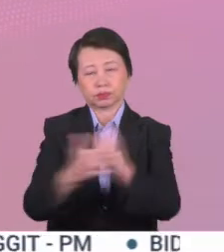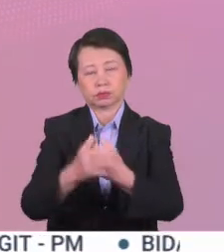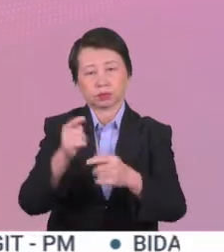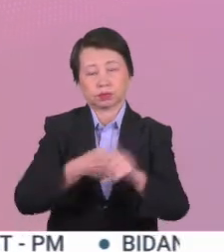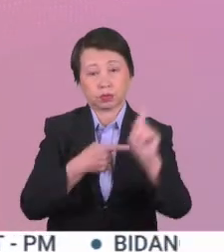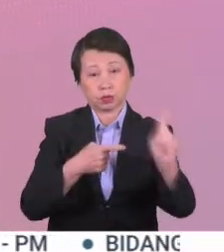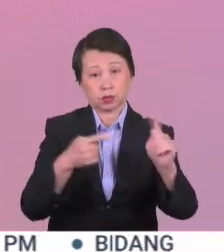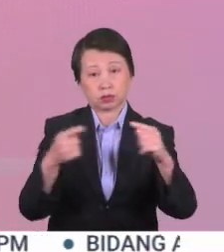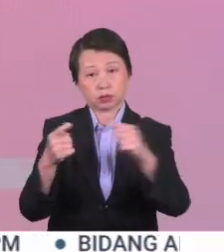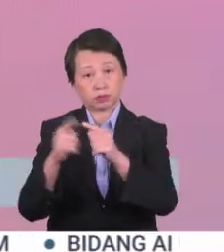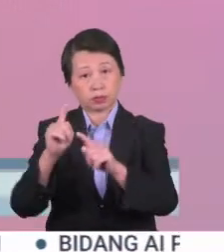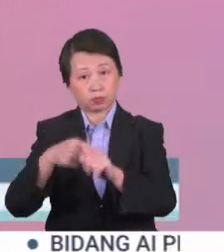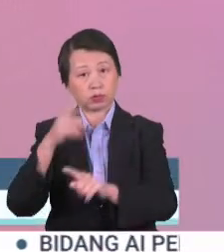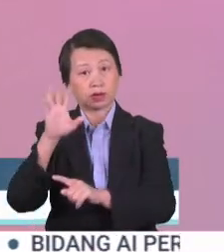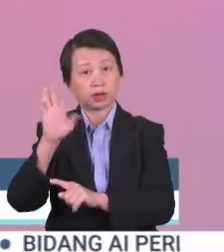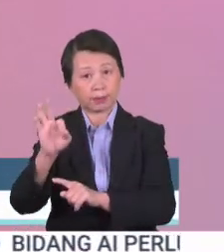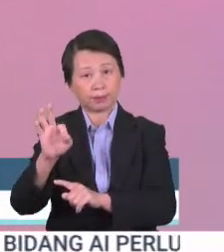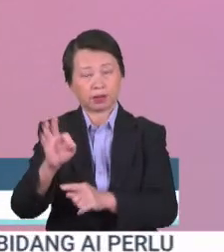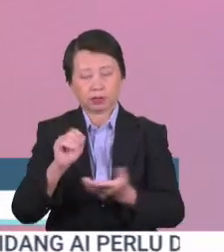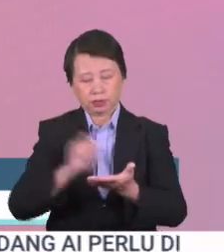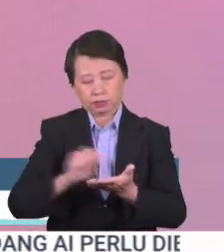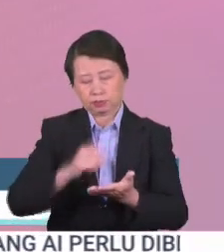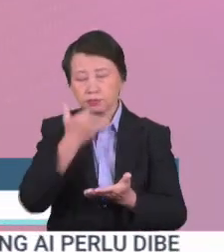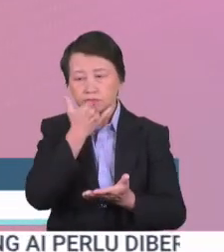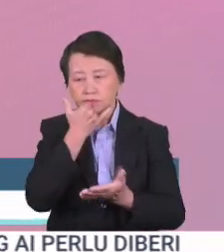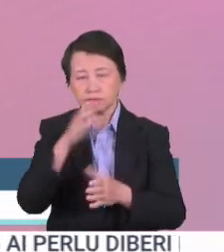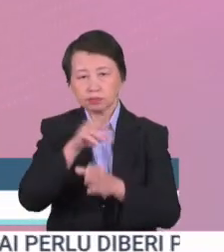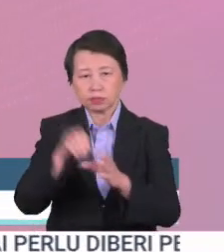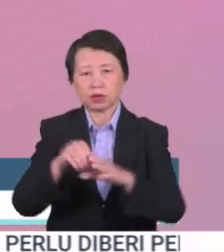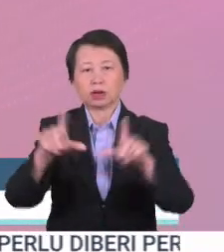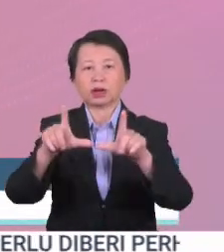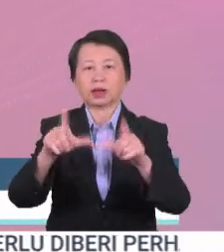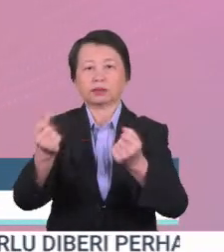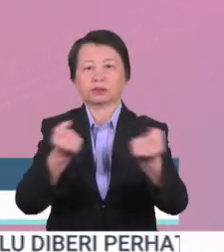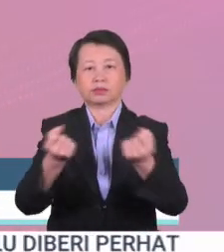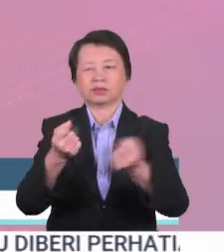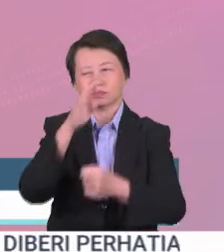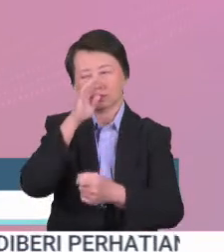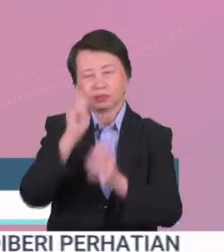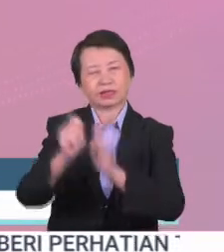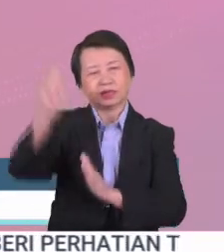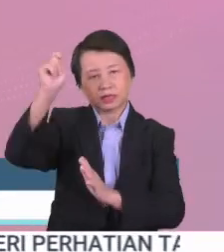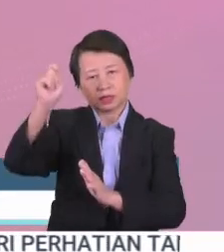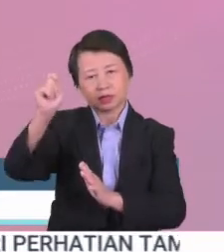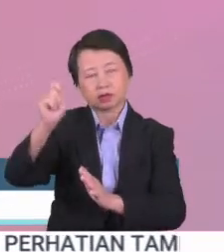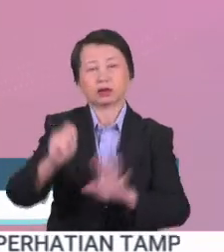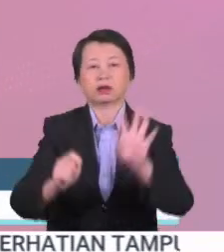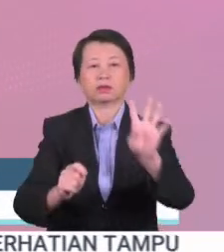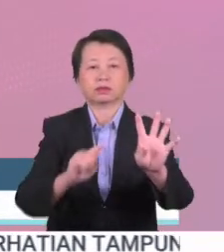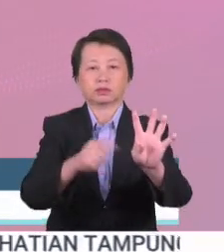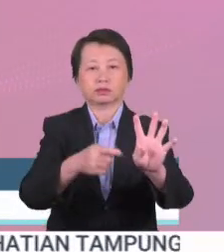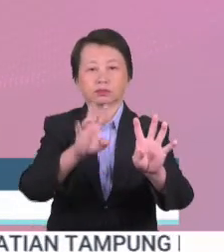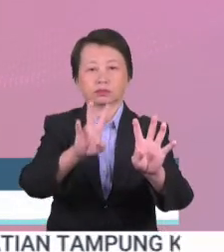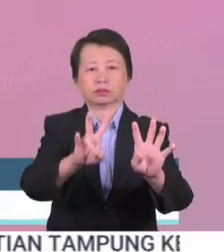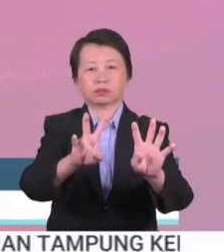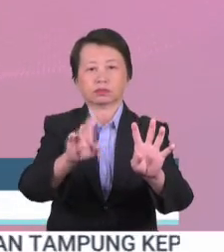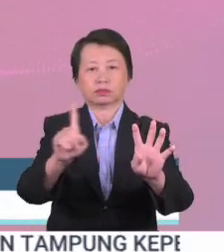September tahun ini daripada jumlah itu notis kesalahan membabitkan perlesenan pemandu adalah paling tinggi iaitu